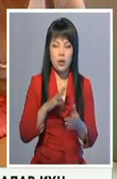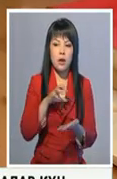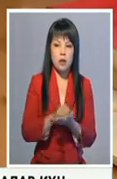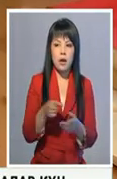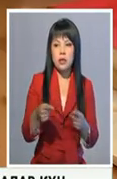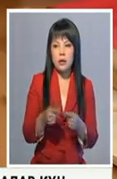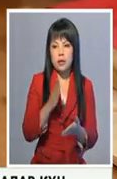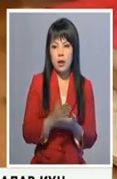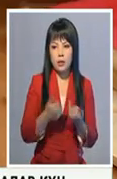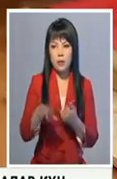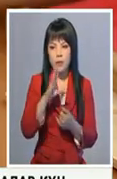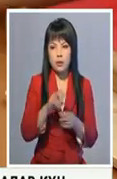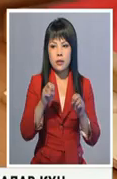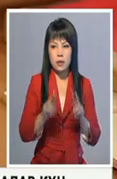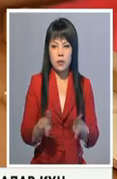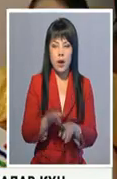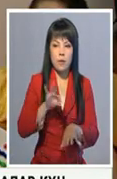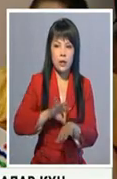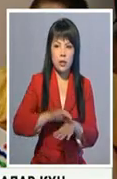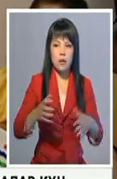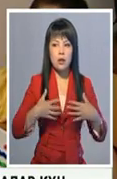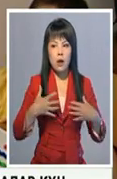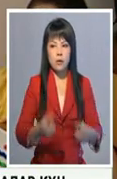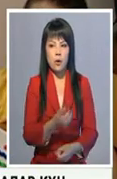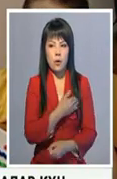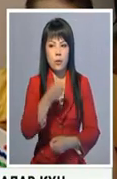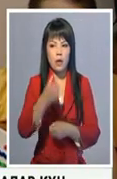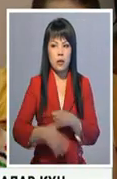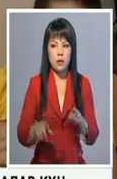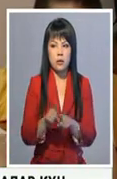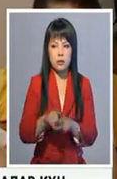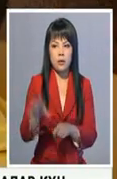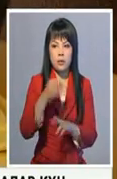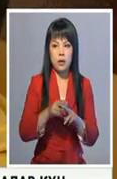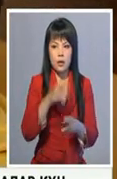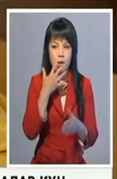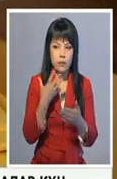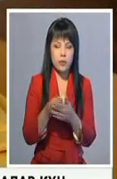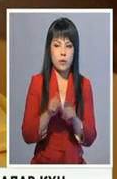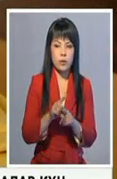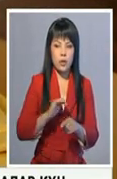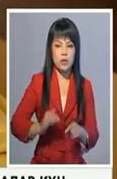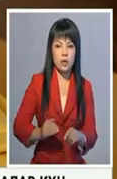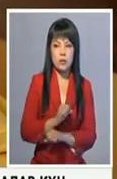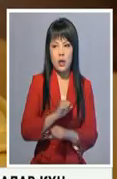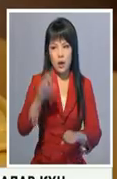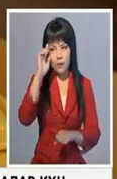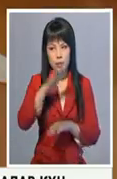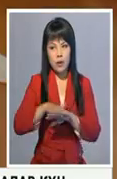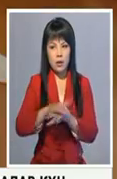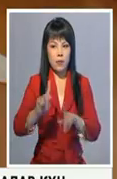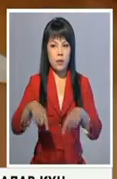болмаса. Сондықтан сала мамандары сырқат балаларды сауықтыратын осындай орталықтың өз ғимараты болып жекеменшіктің емес, мемлекеттің еншісіне